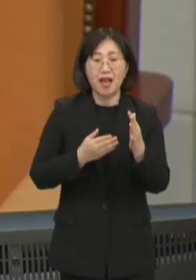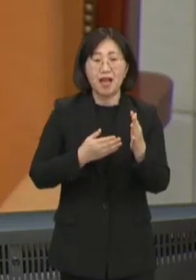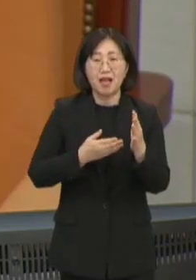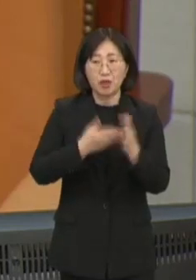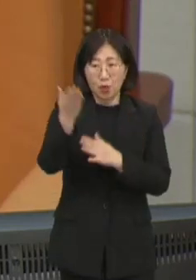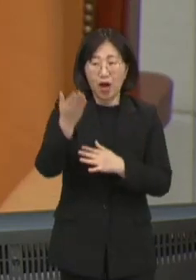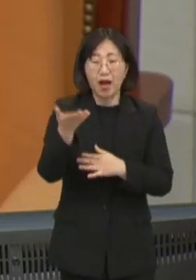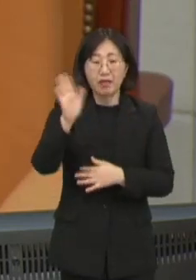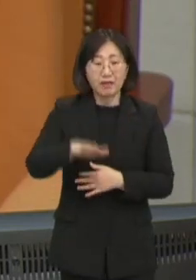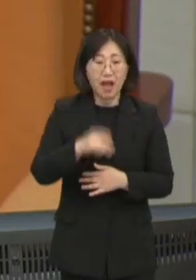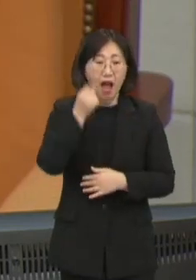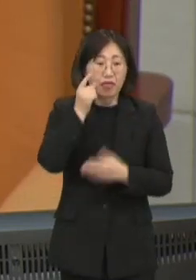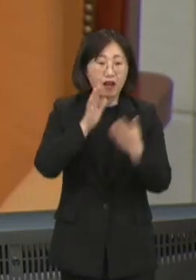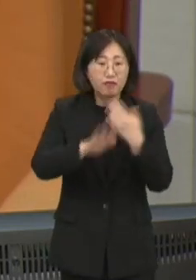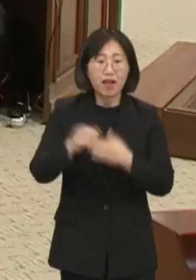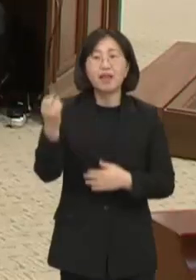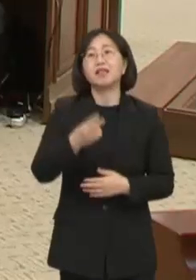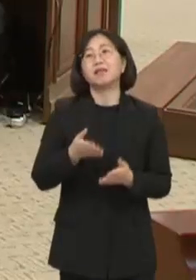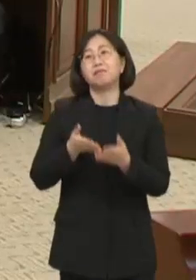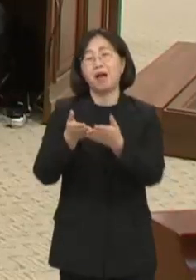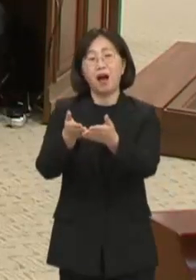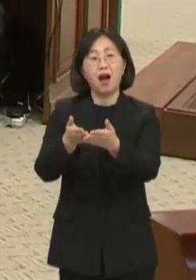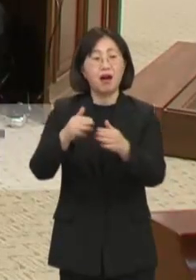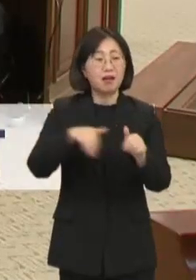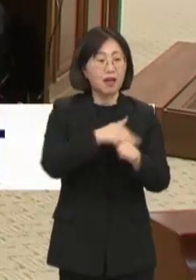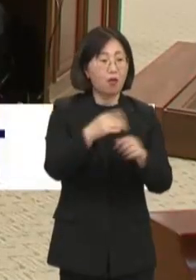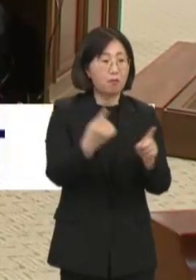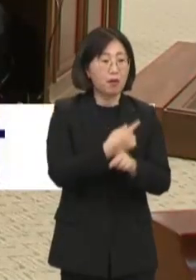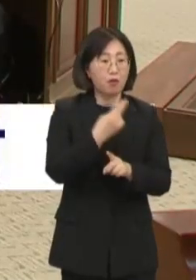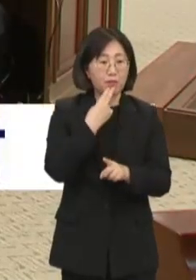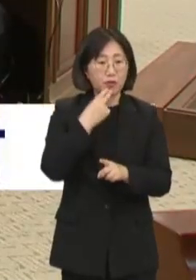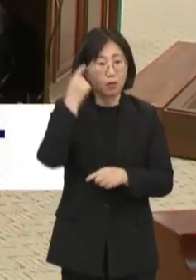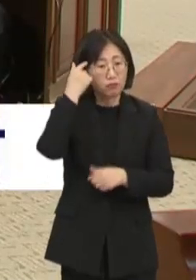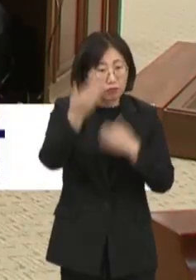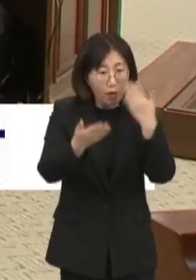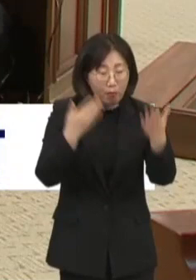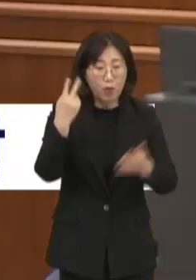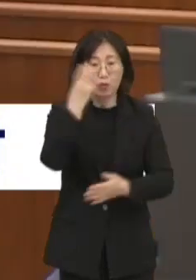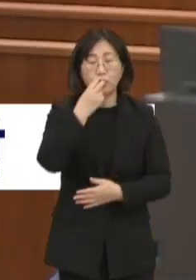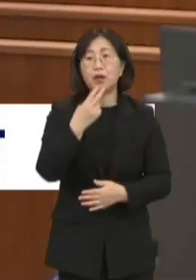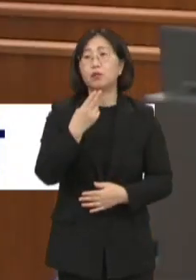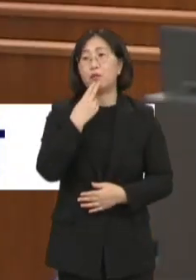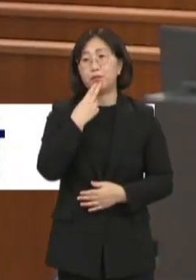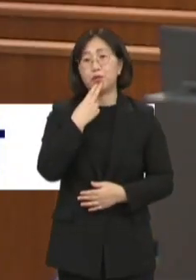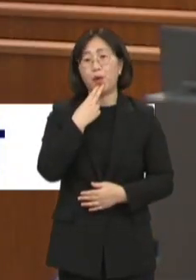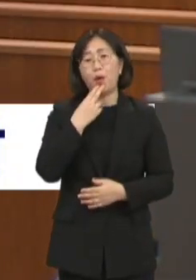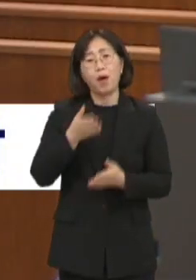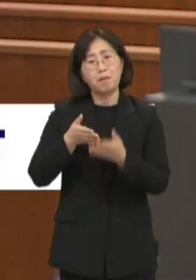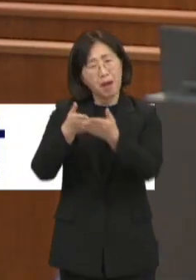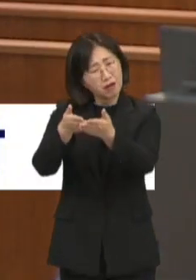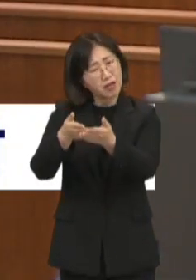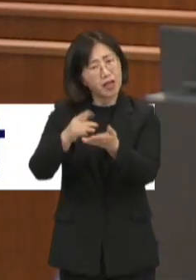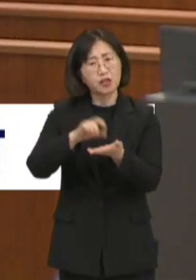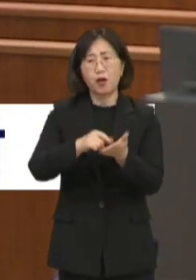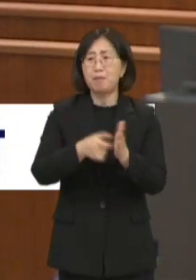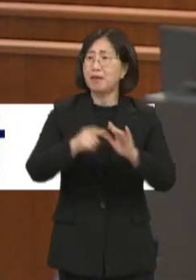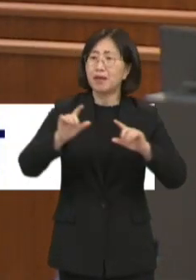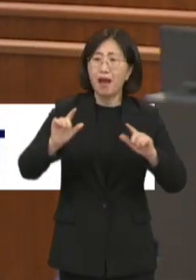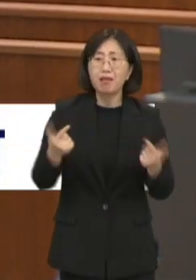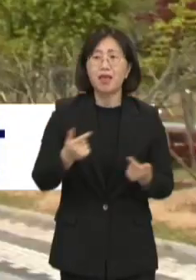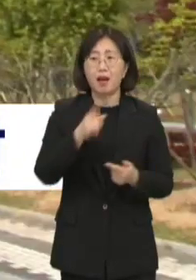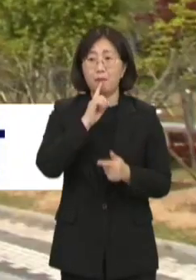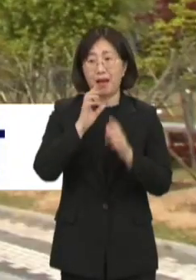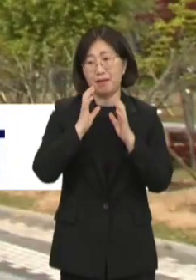건데 그동안 상황이 달라진 게 없는 데다 새로 여론 수렴도 하지 않았던 터라 발의의 적절성을 놓고 논란이 일고